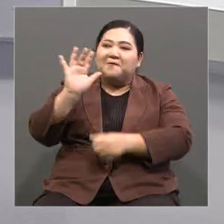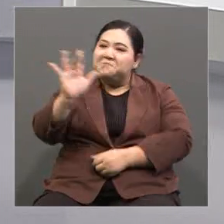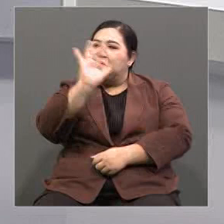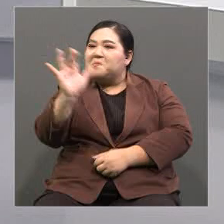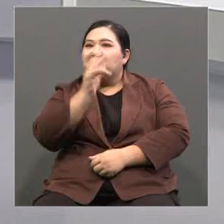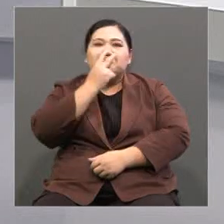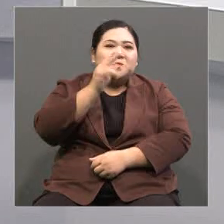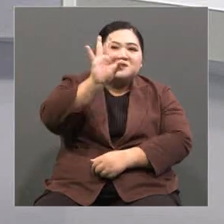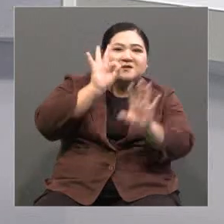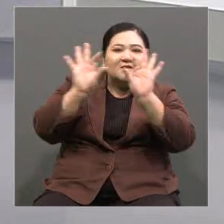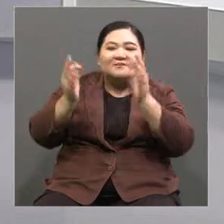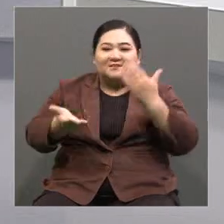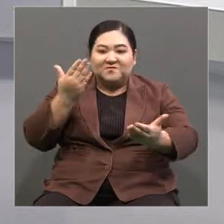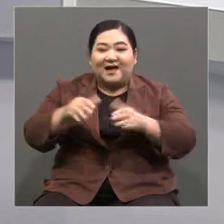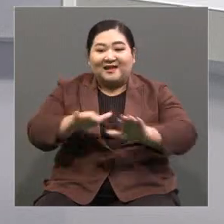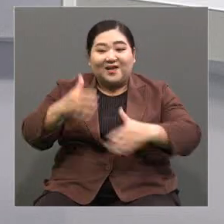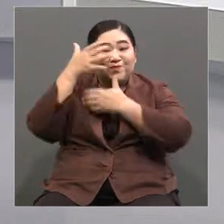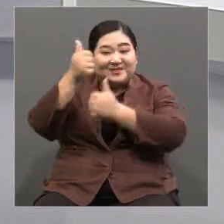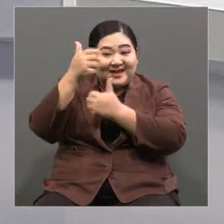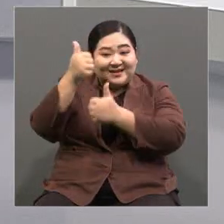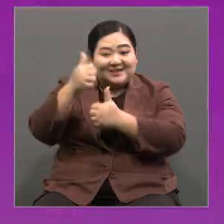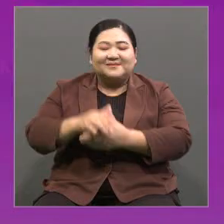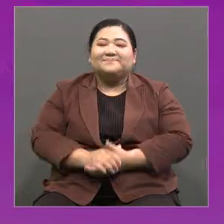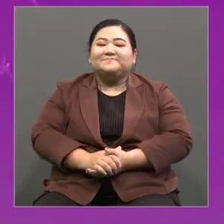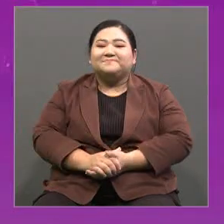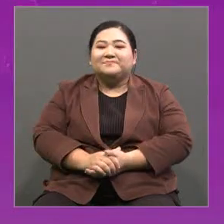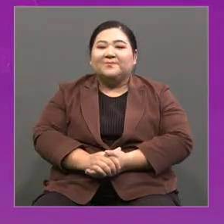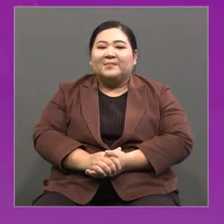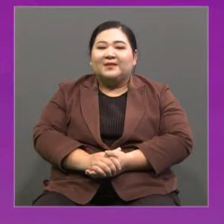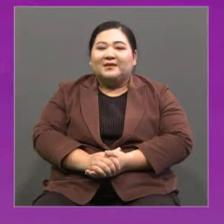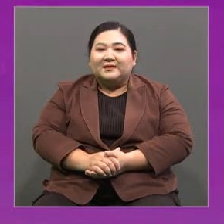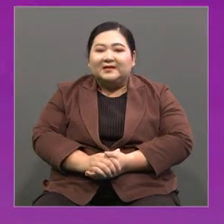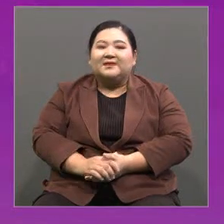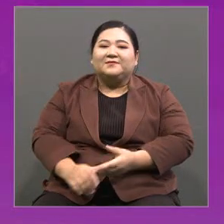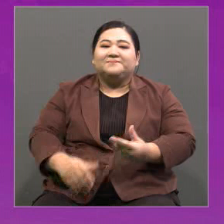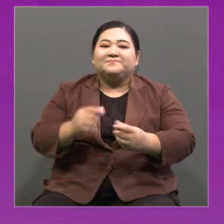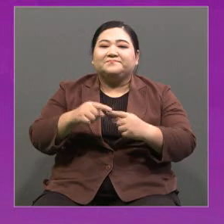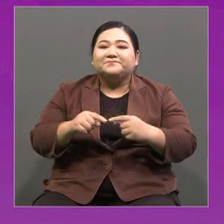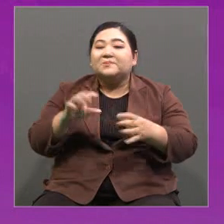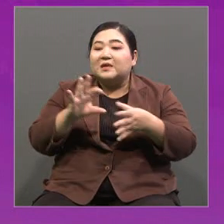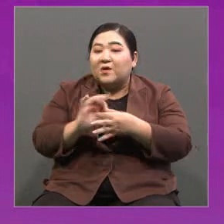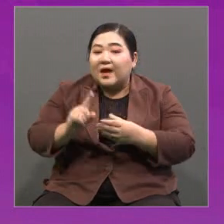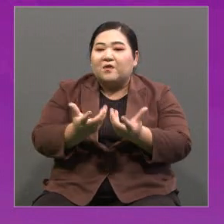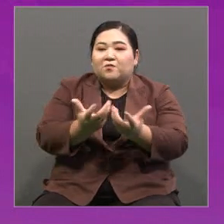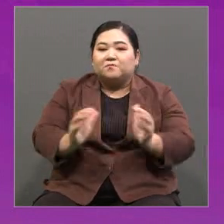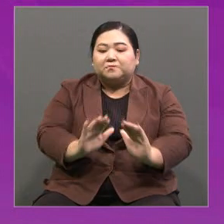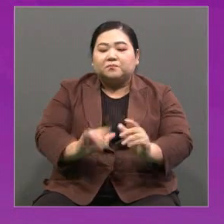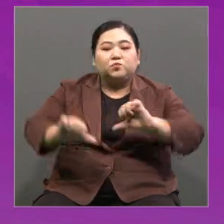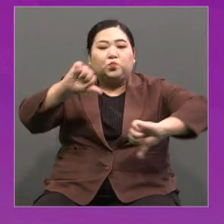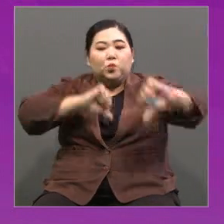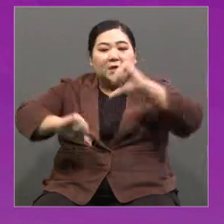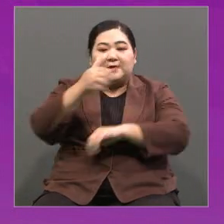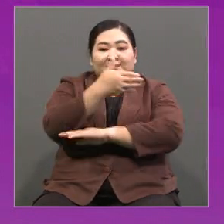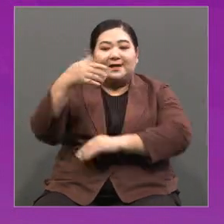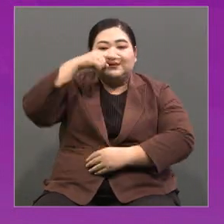ค่อนข้างมากทีเดียวองค์การพิพิธภัณฑ์วิทยาศาสตร์แห่งชาติค่ะมีการประกาศผลักดันบอกว่าพิพิธภัณฑ์วิทยาศาสตร์แห่งชาติสู่ World